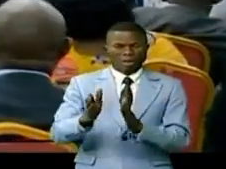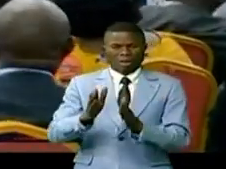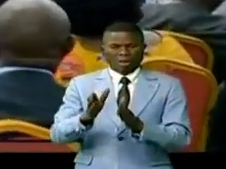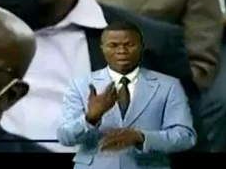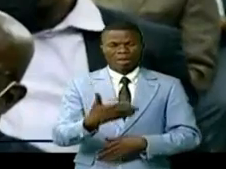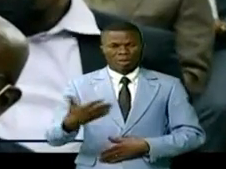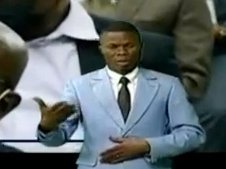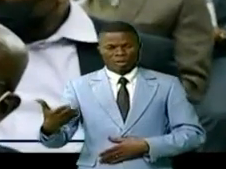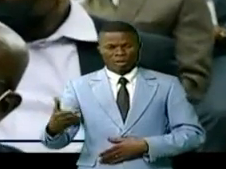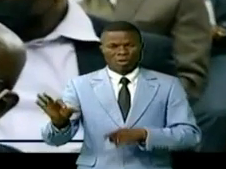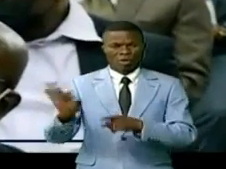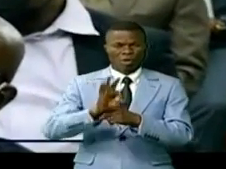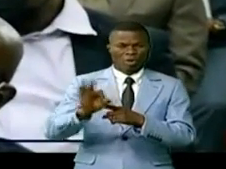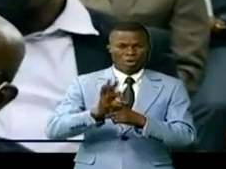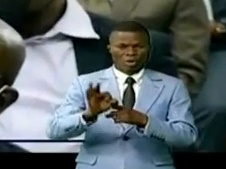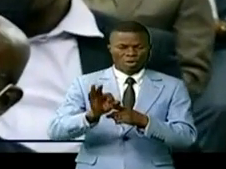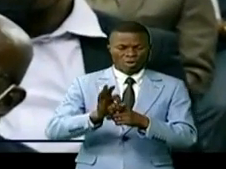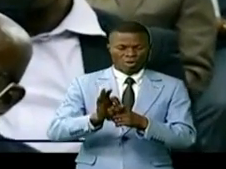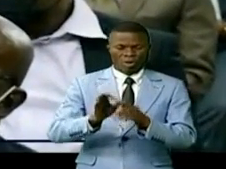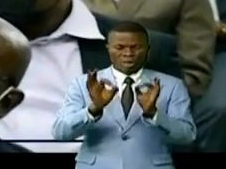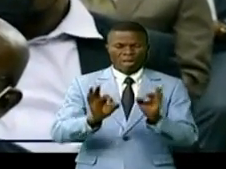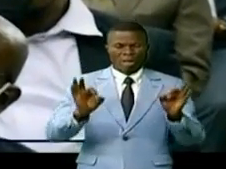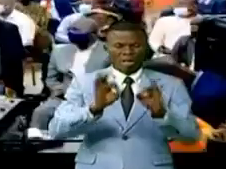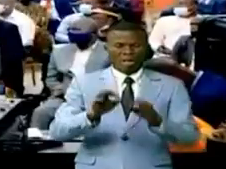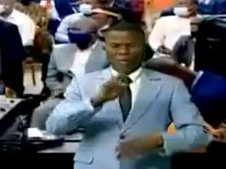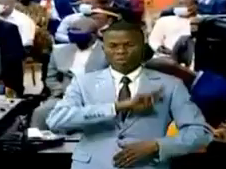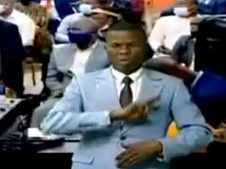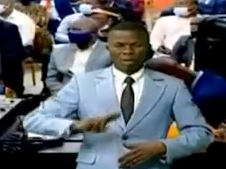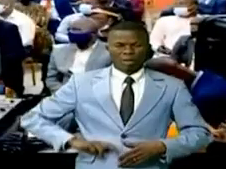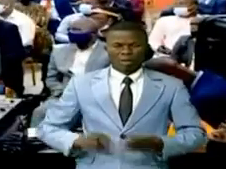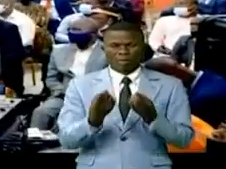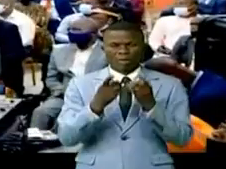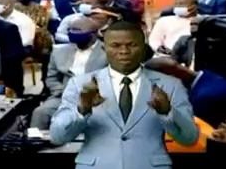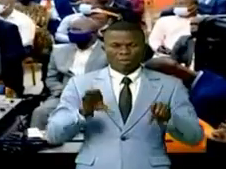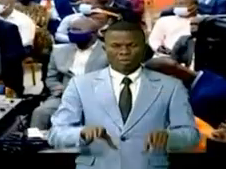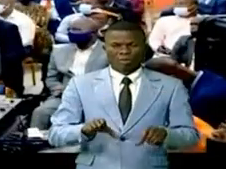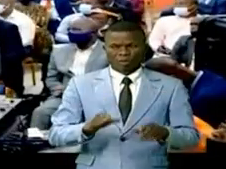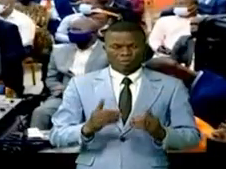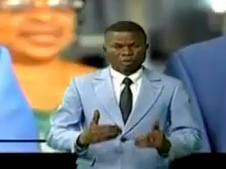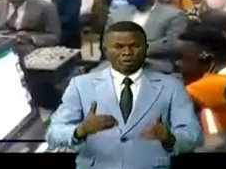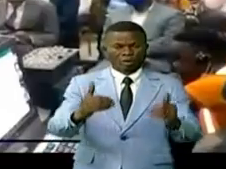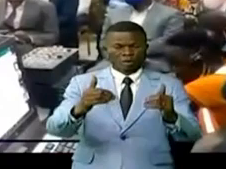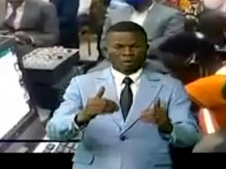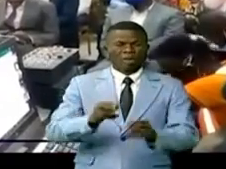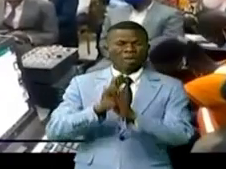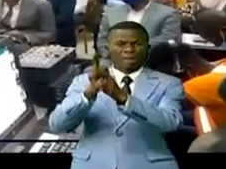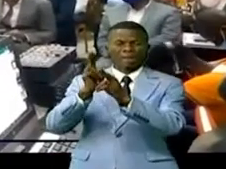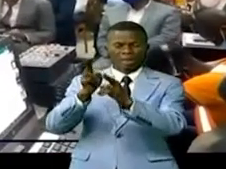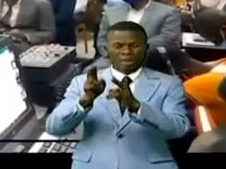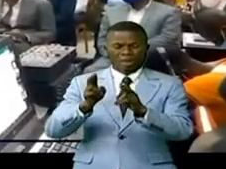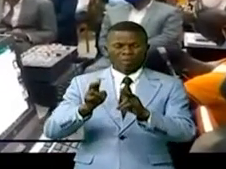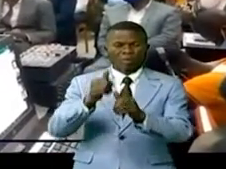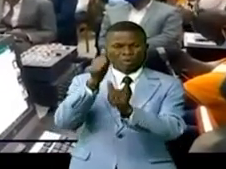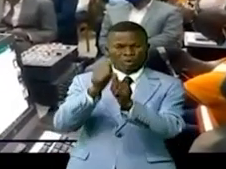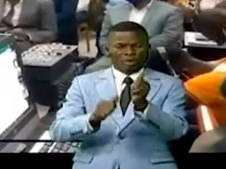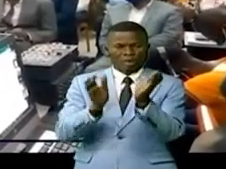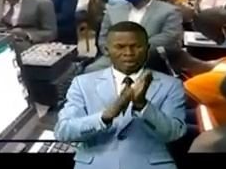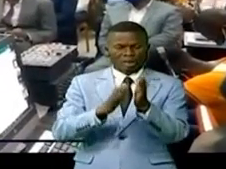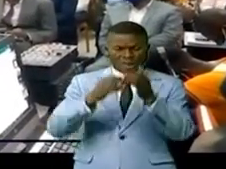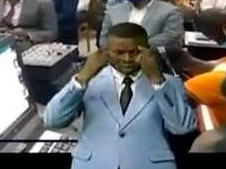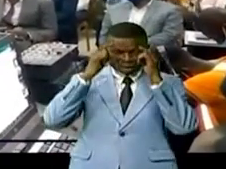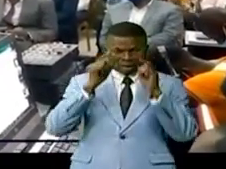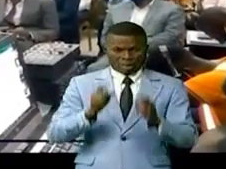maquettes de formation du format LMD en République démocratique du Congo. Donc c'est la suite des états généraux. Vous savez que nous avions pris l'option